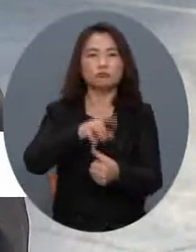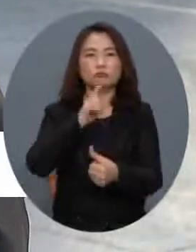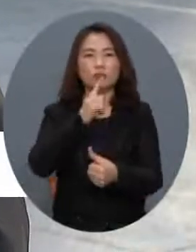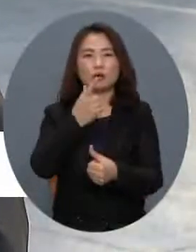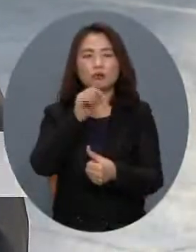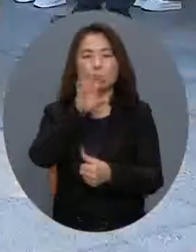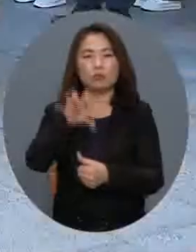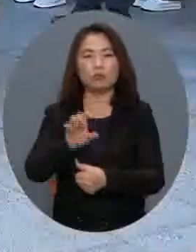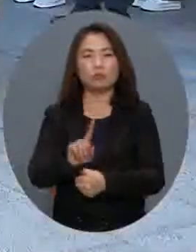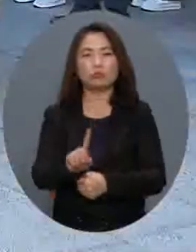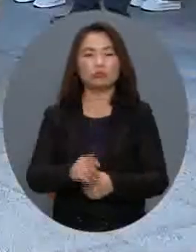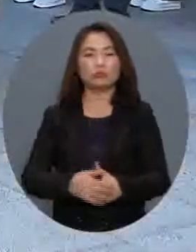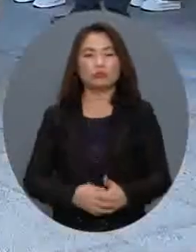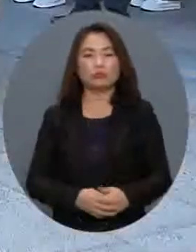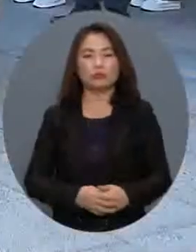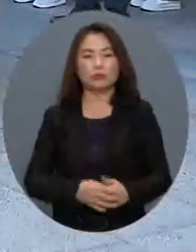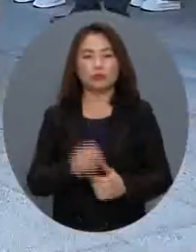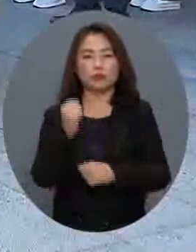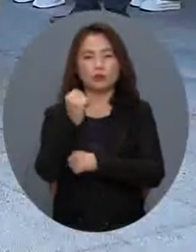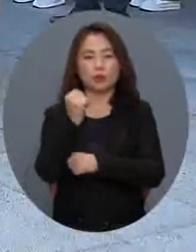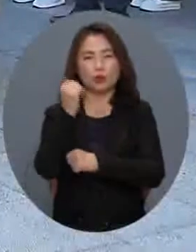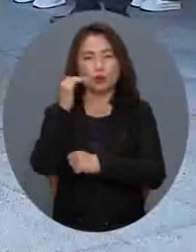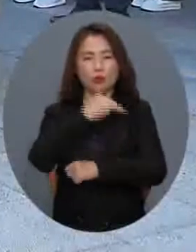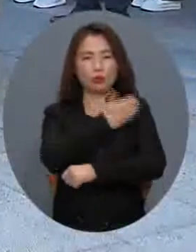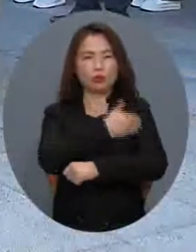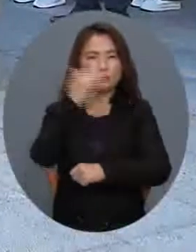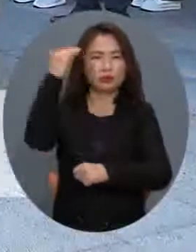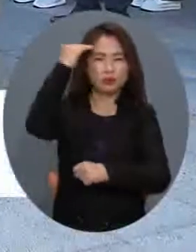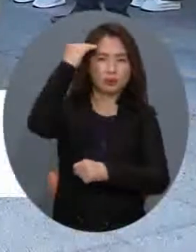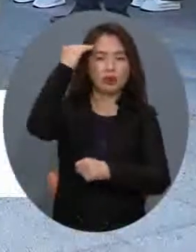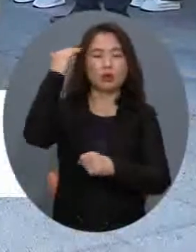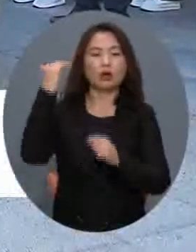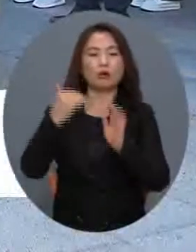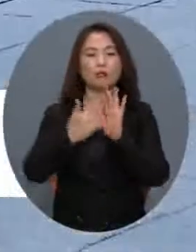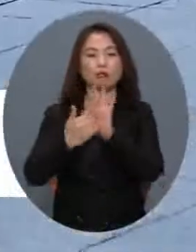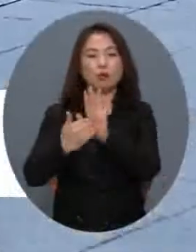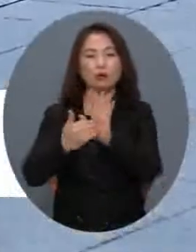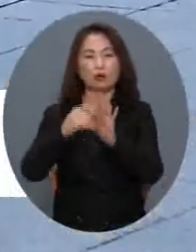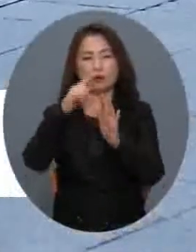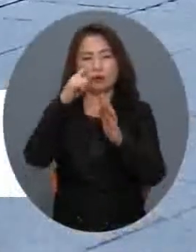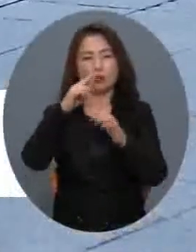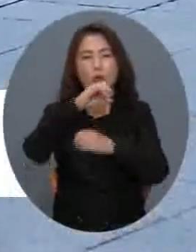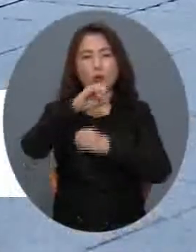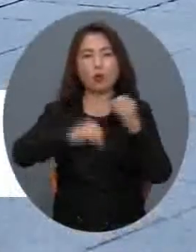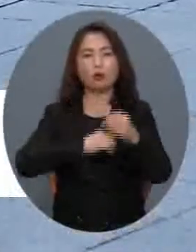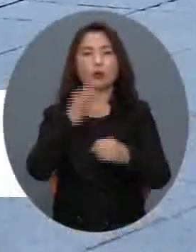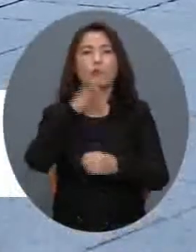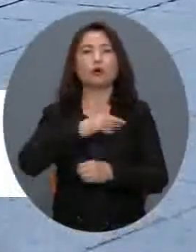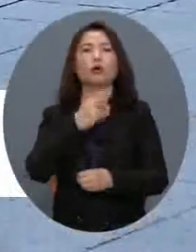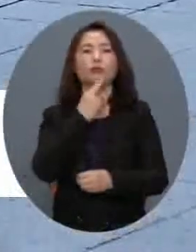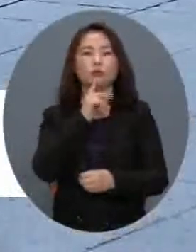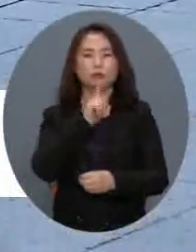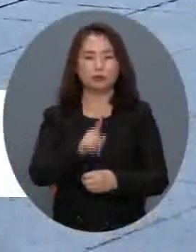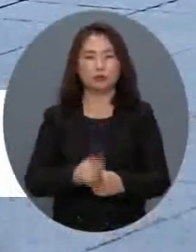말로. 기본권 침해는 물론 방역에 더 취약하다는 지적도